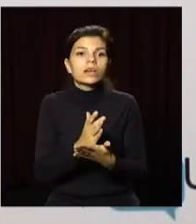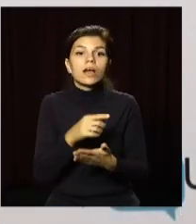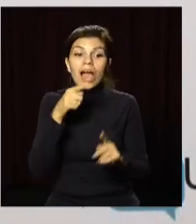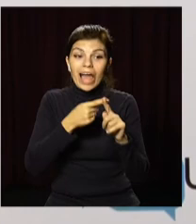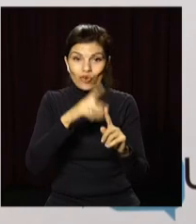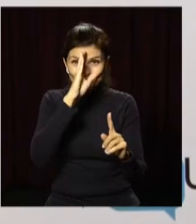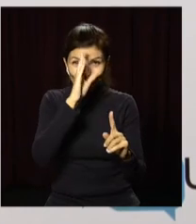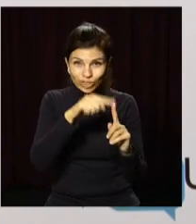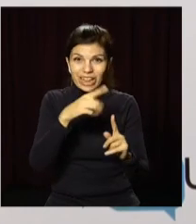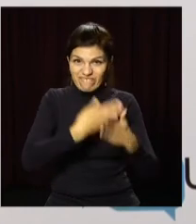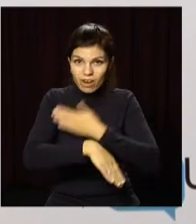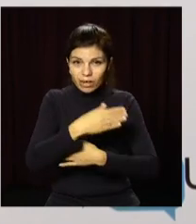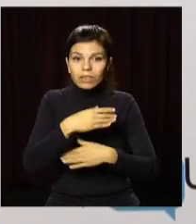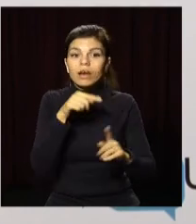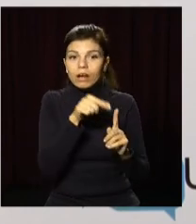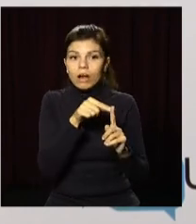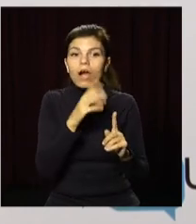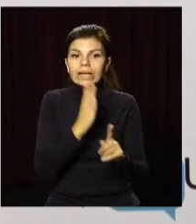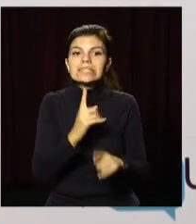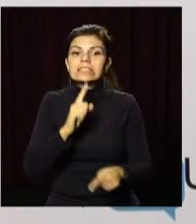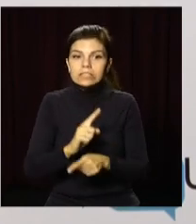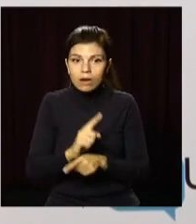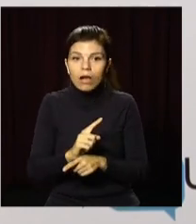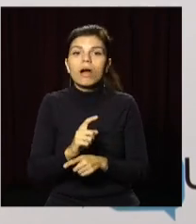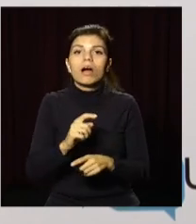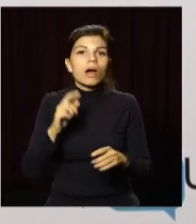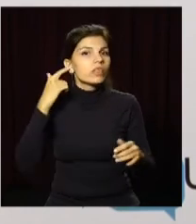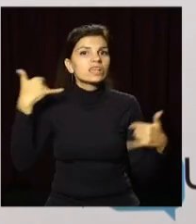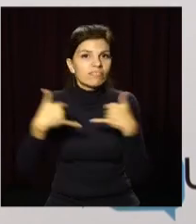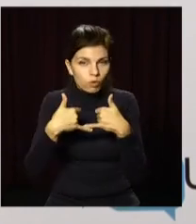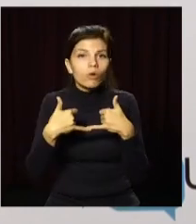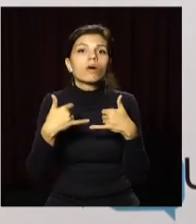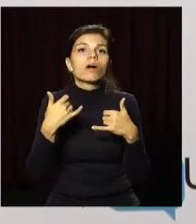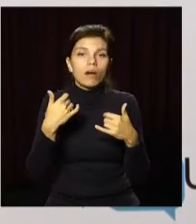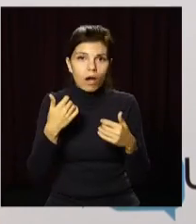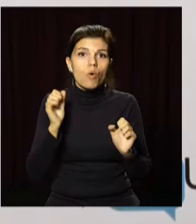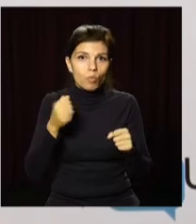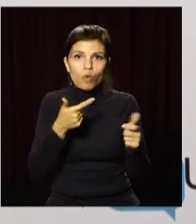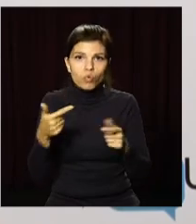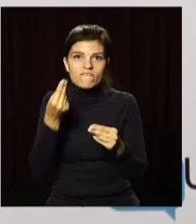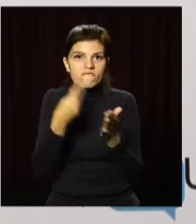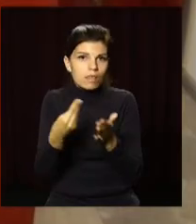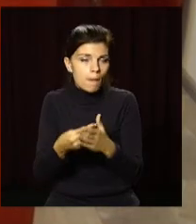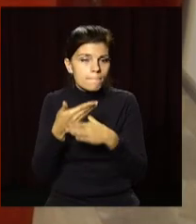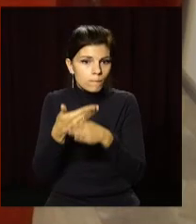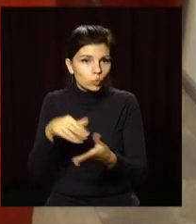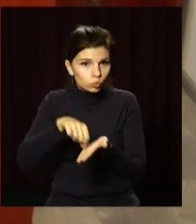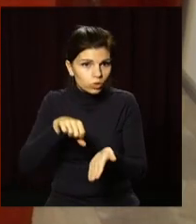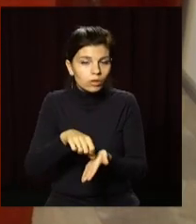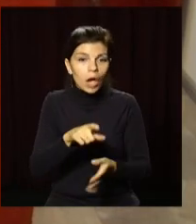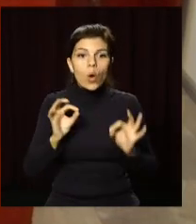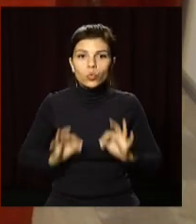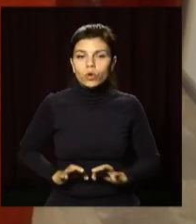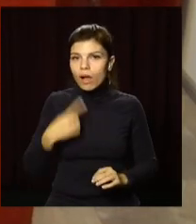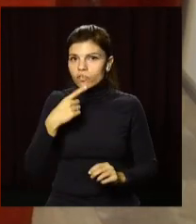этого мужчины-инвалида, которая, в общем-то, вышла на связь и готова тоже поучаствовать финансово во всем этом. Юристи